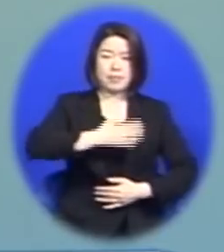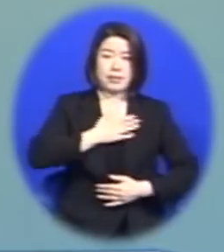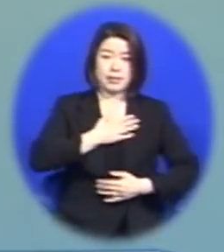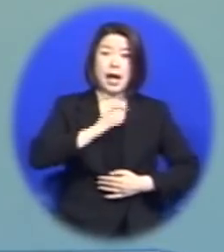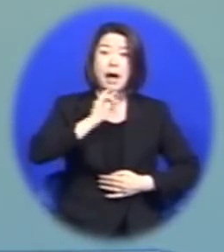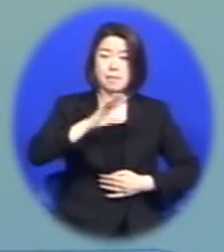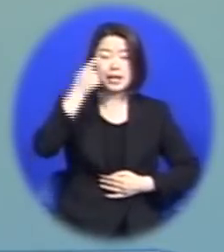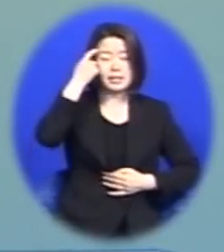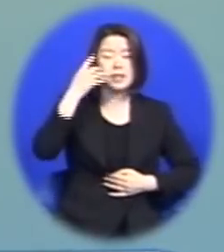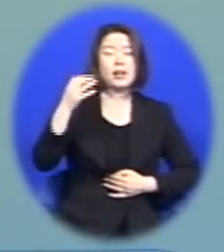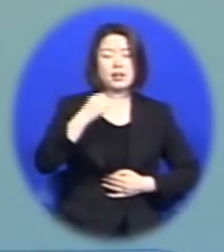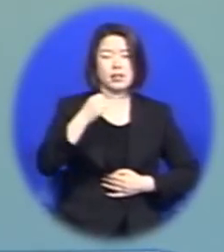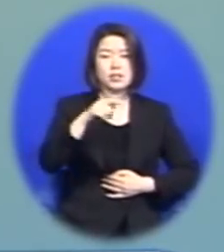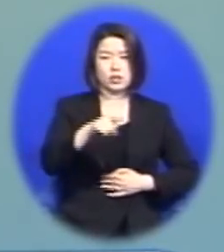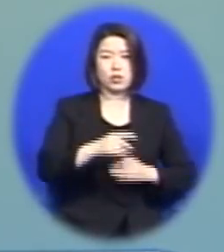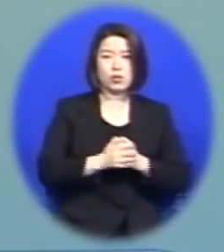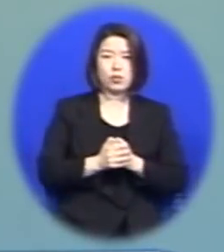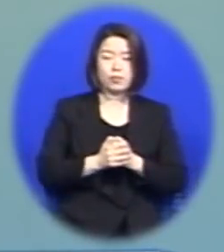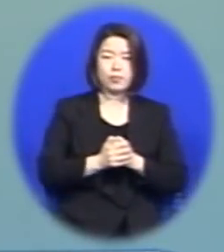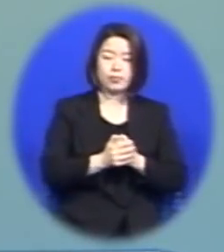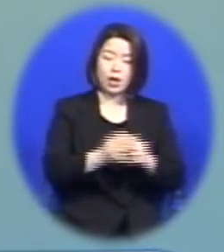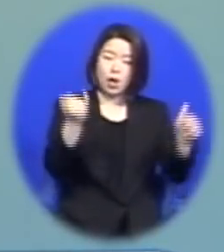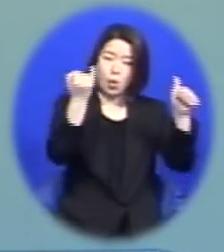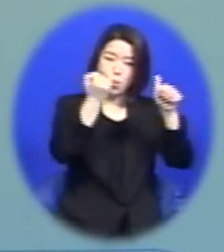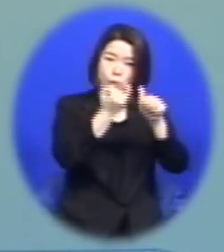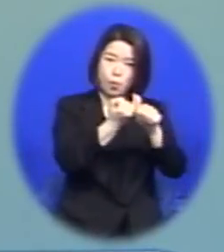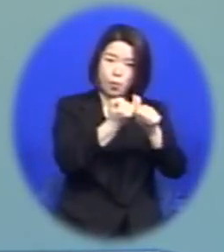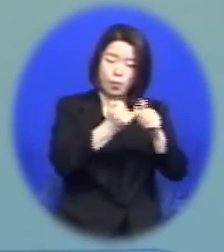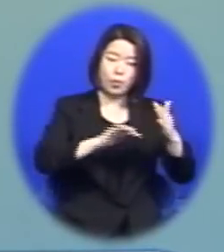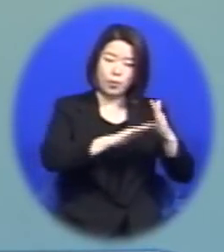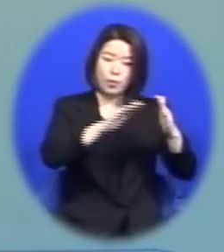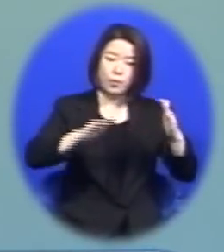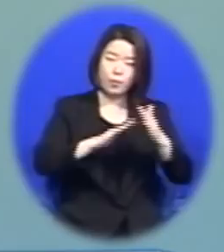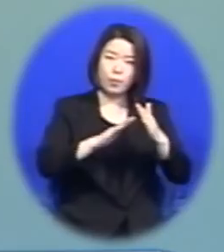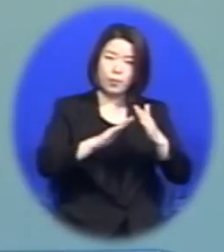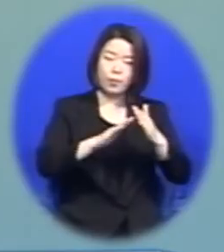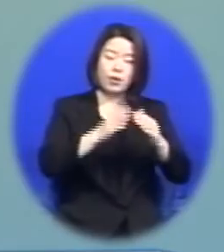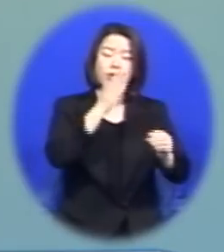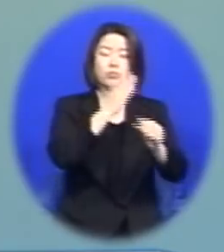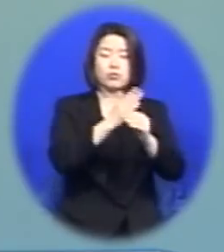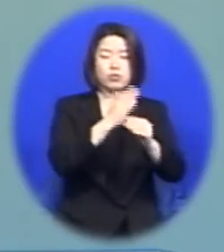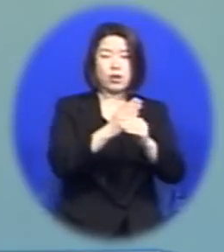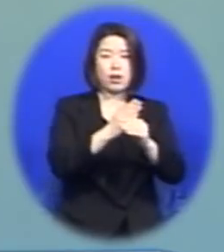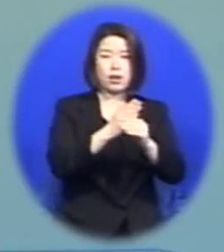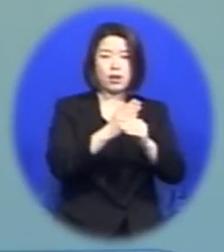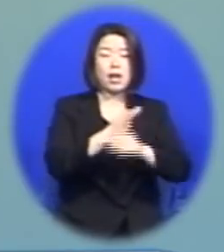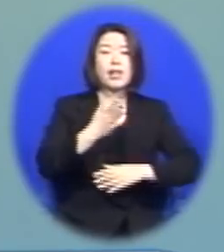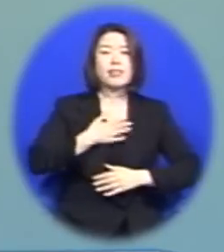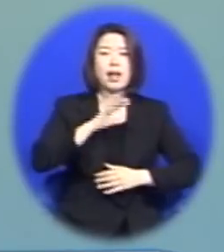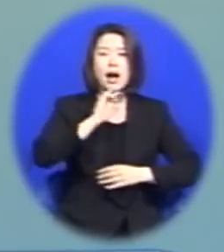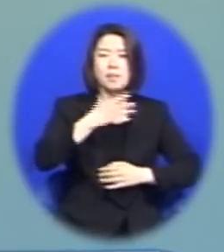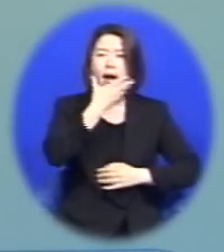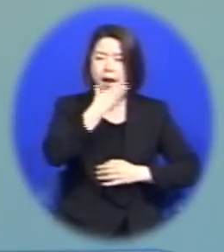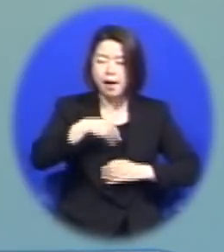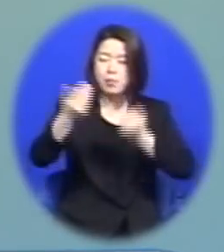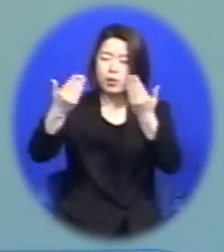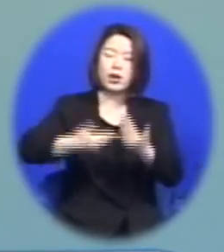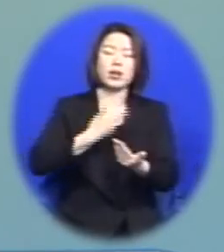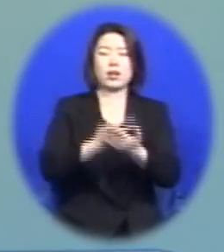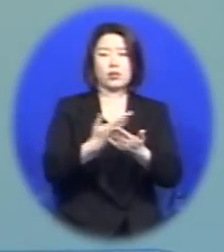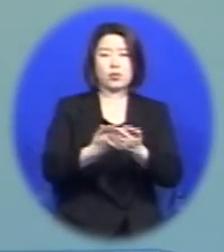결혼의 사는 부부 사이에도 가족들 중에도 나 행복하게 해 달라 그렇게 요구하는 그